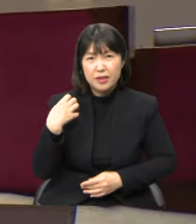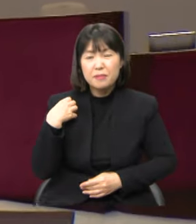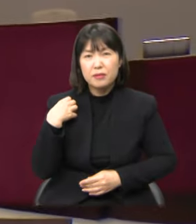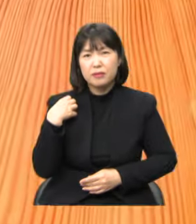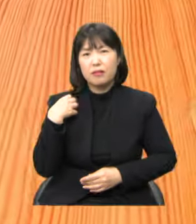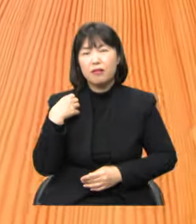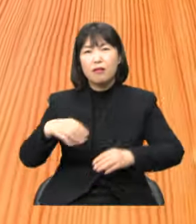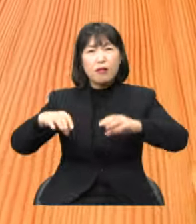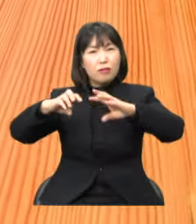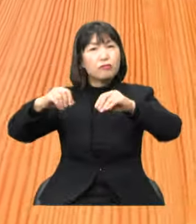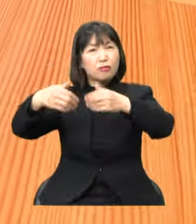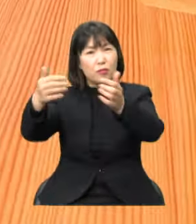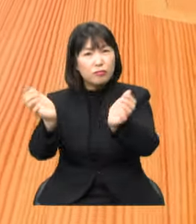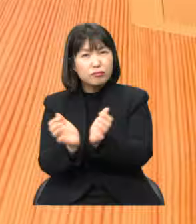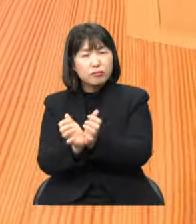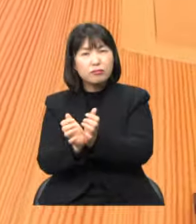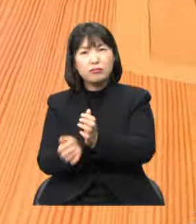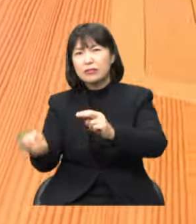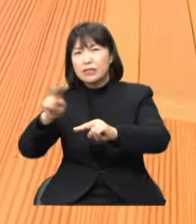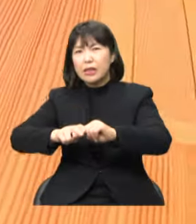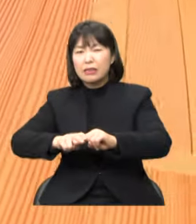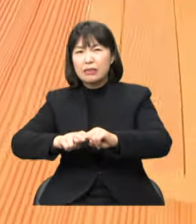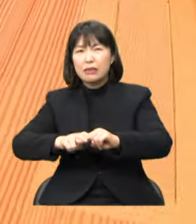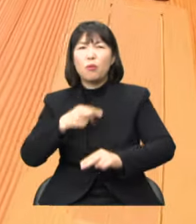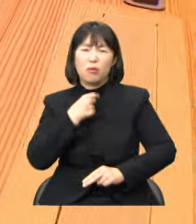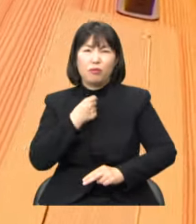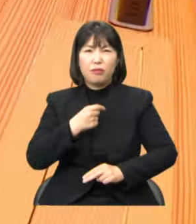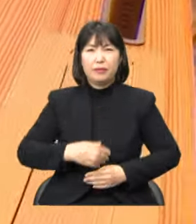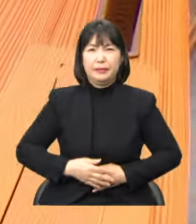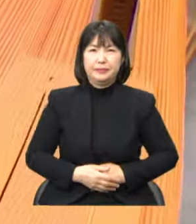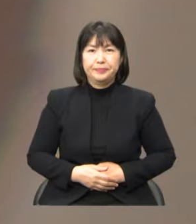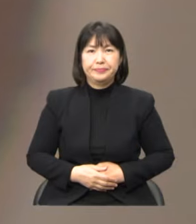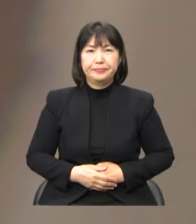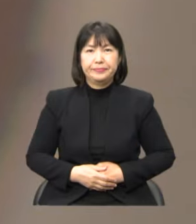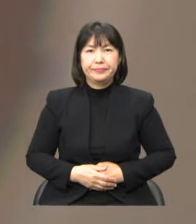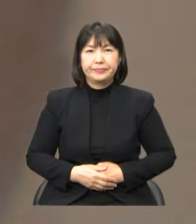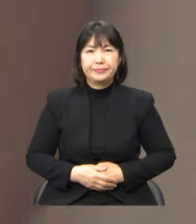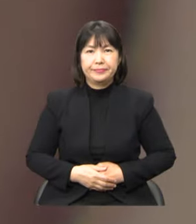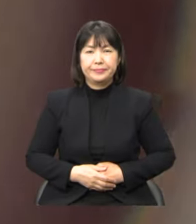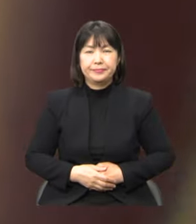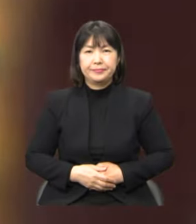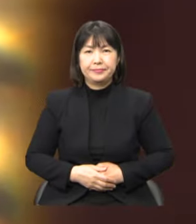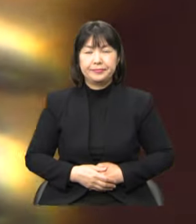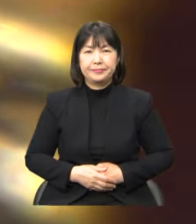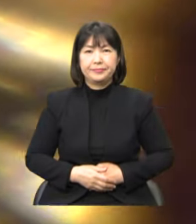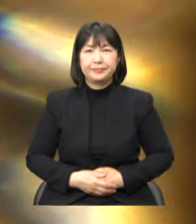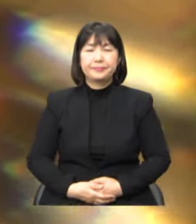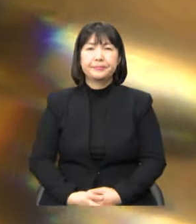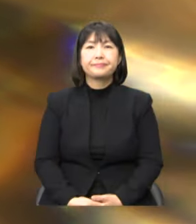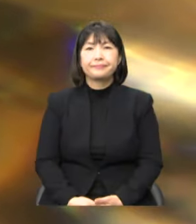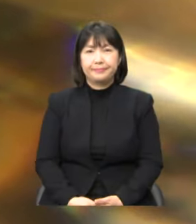상황 22대 에도 관심이 쏠리고 있습니다 btb 뉴스